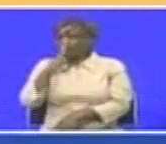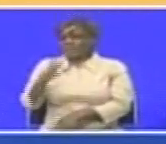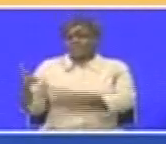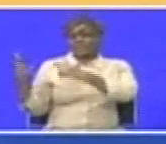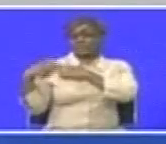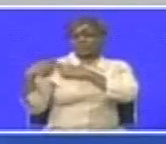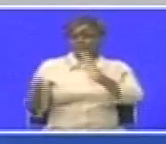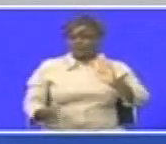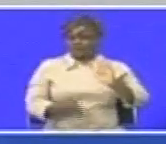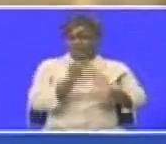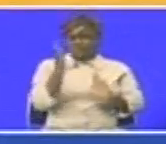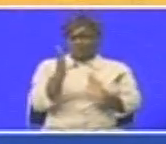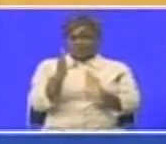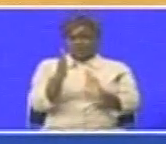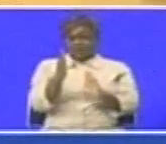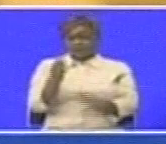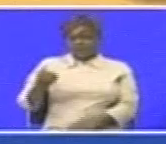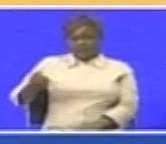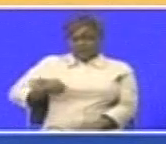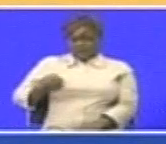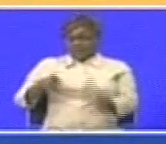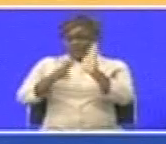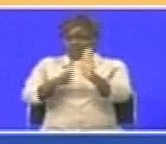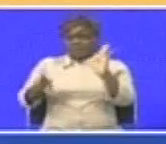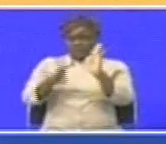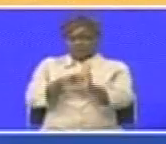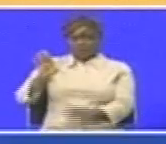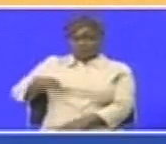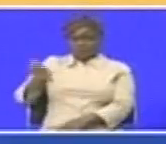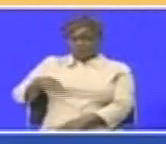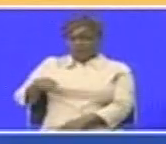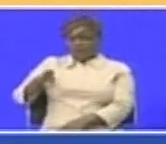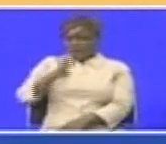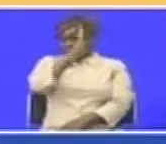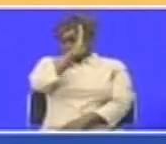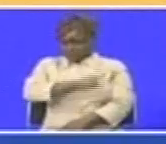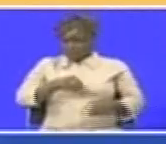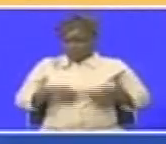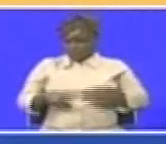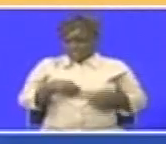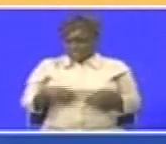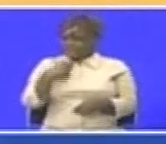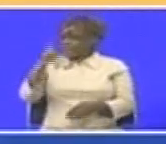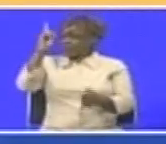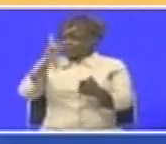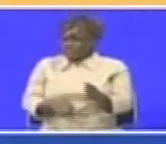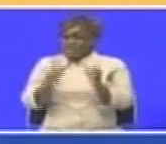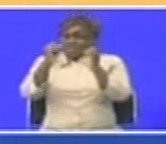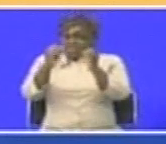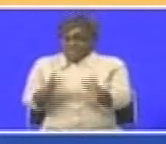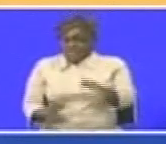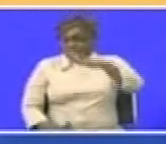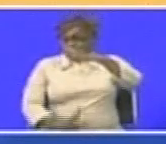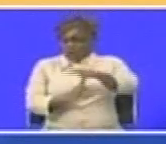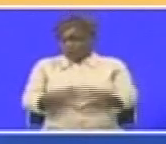mara moja. Florence Mutua, mwakilishi wa kike kaunti ya Busia, alishtakiwa kwa kusema kuwa iwapo mkuu